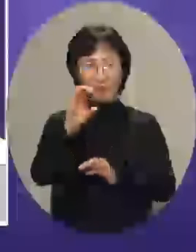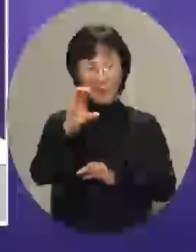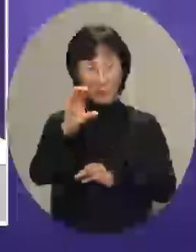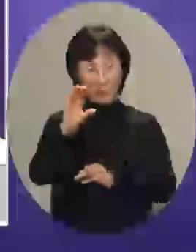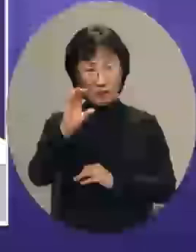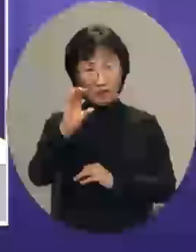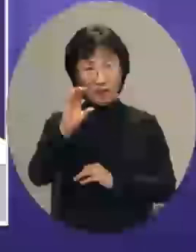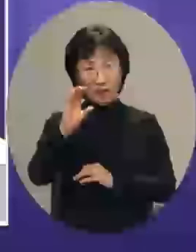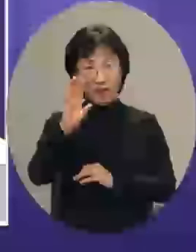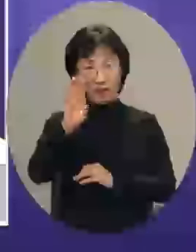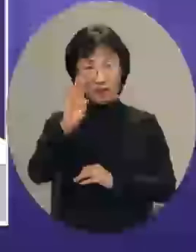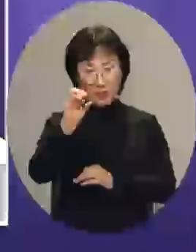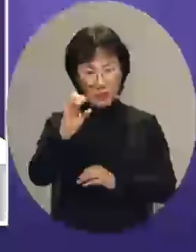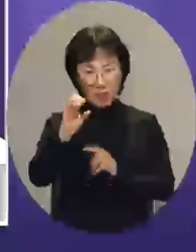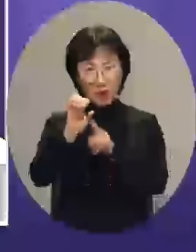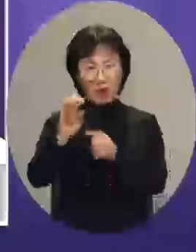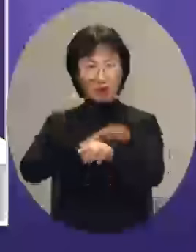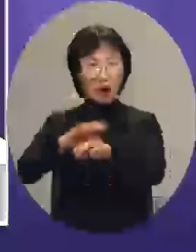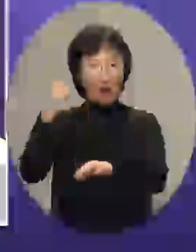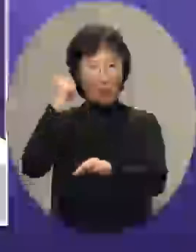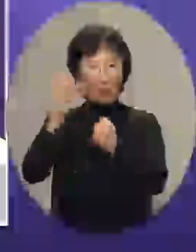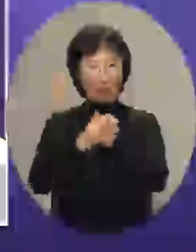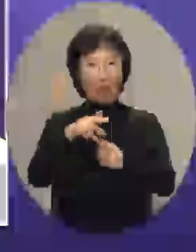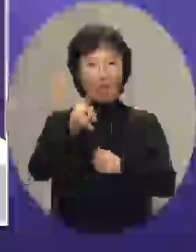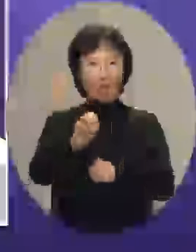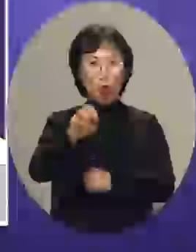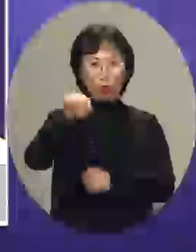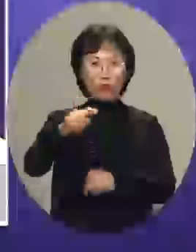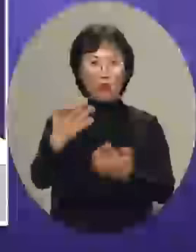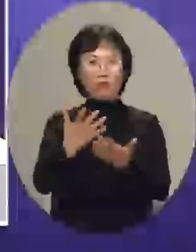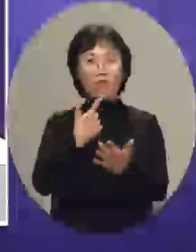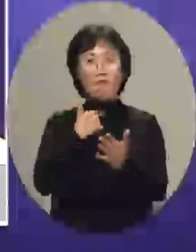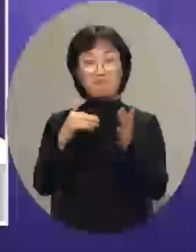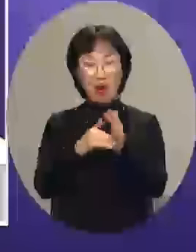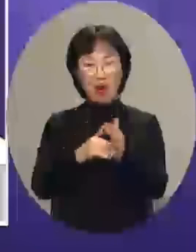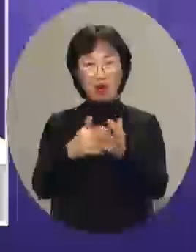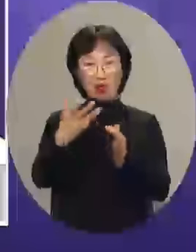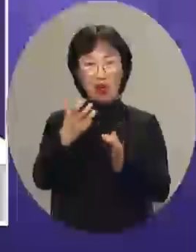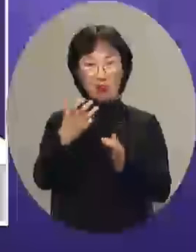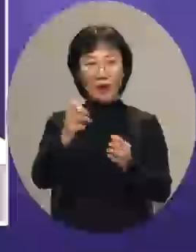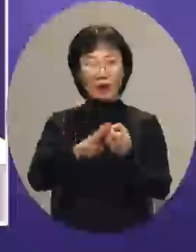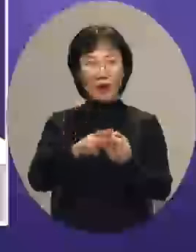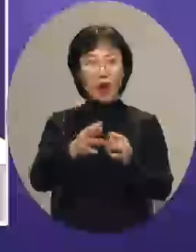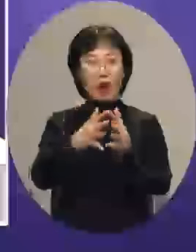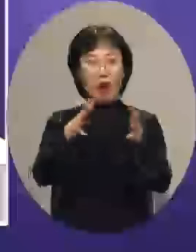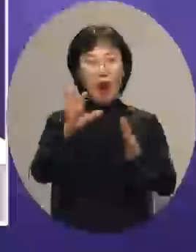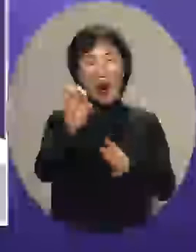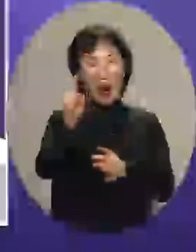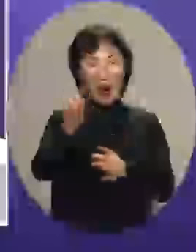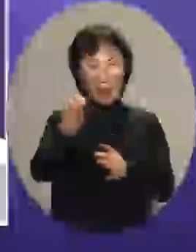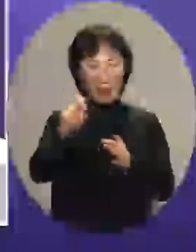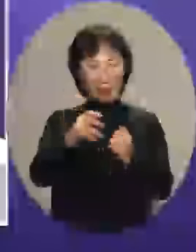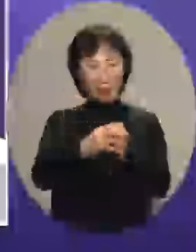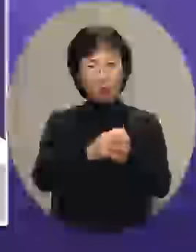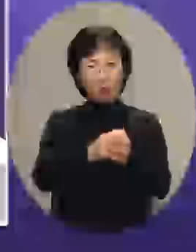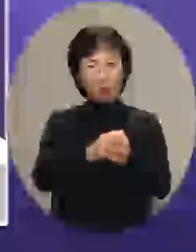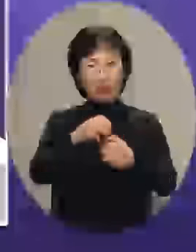MBC는 잘 들어. 내가 정부사로 왔는데 88년에 경제신문 기자가 압구정 현대아파트에서 허벅지에 칼 두 방을 찔렀다.